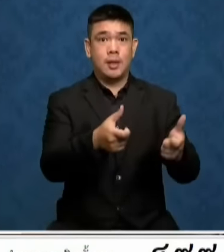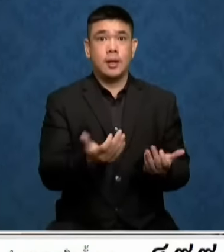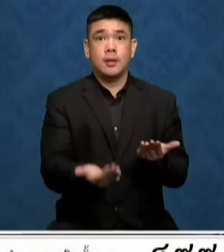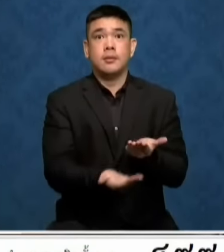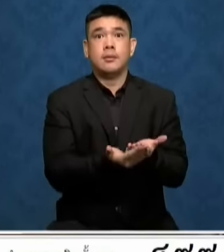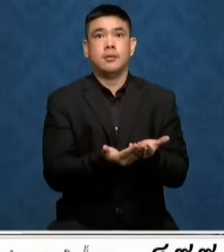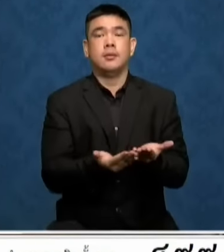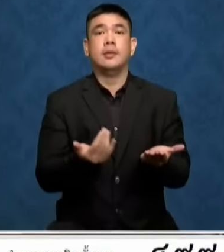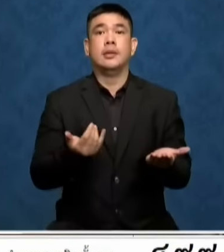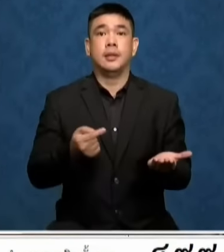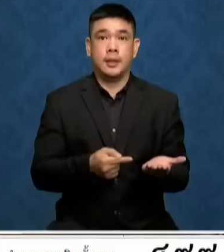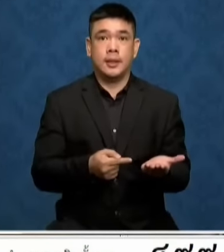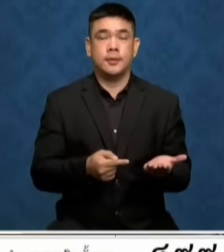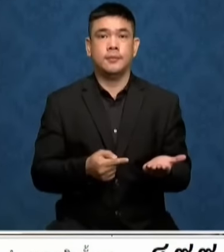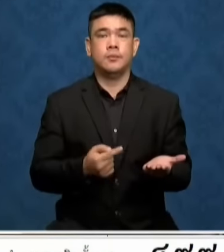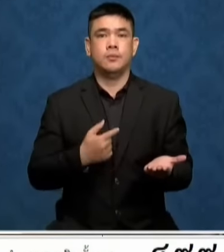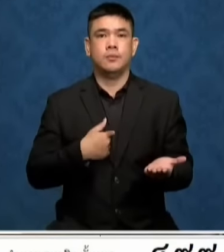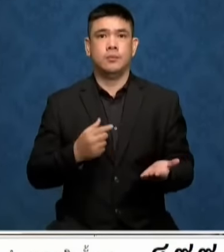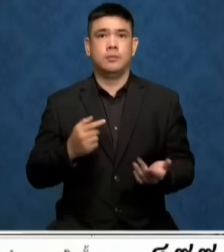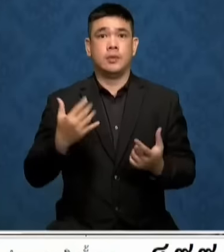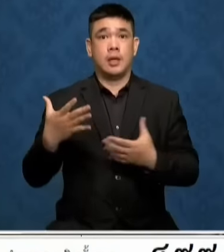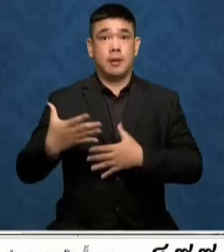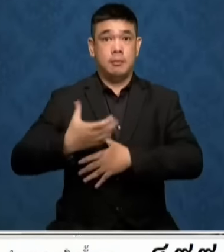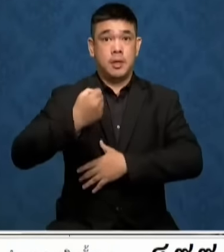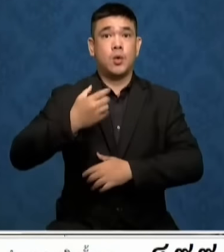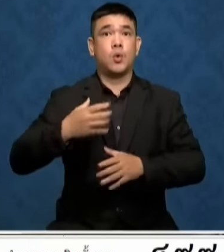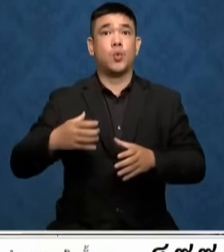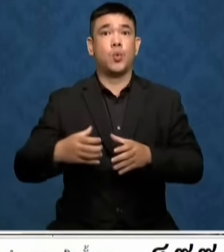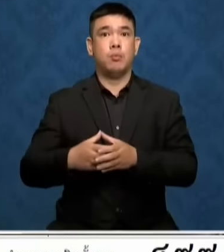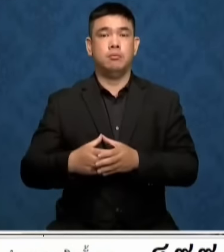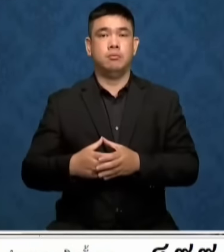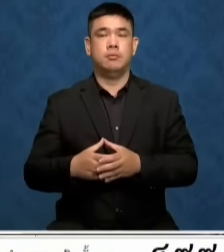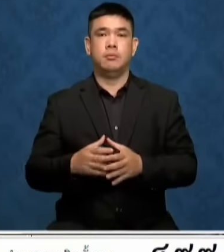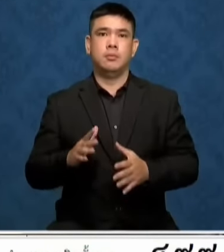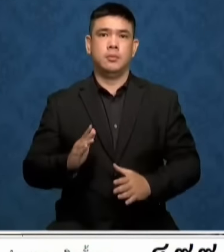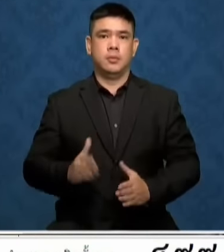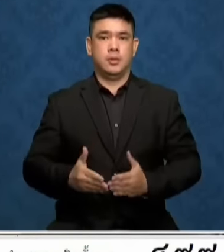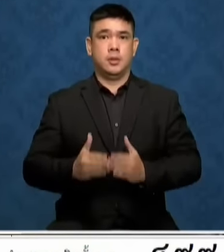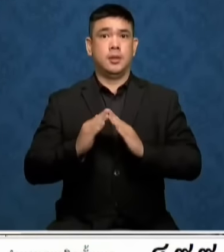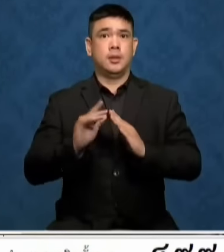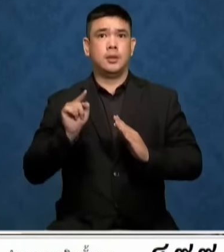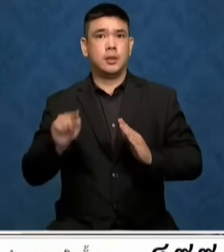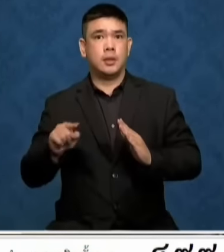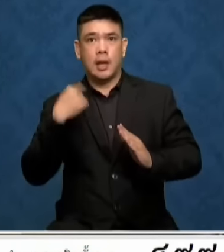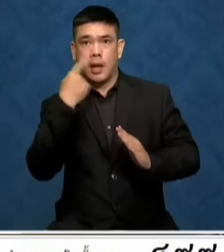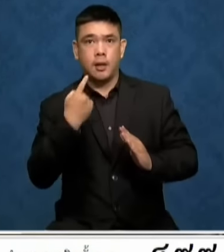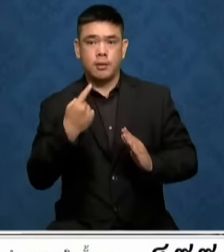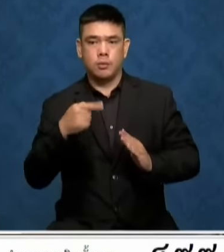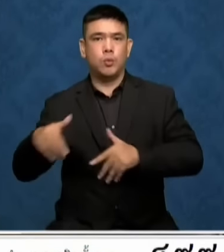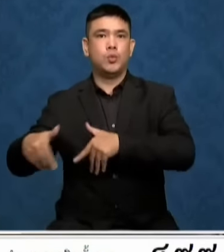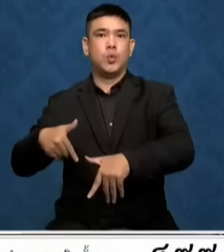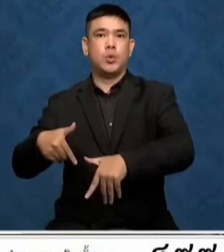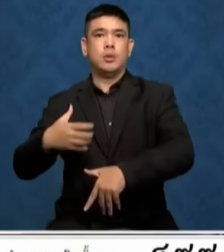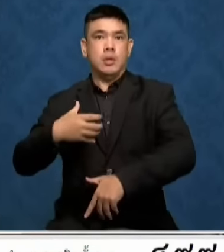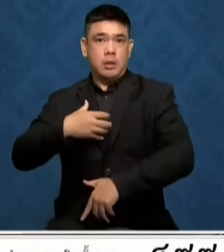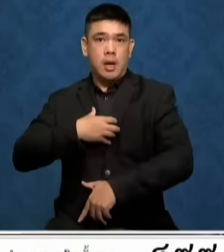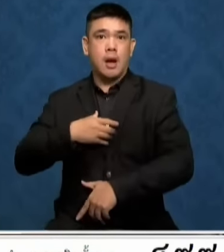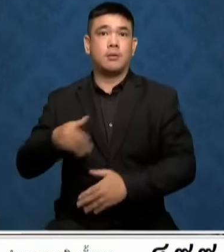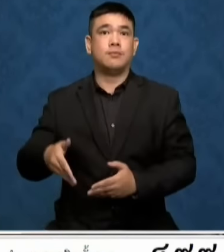ะคะเพื่อเป็นการยืนยันค่ะว่าพรรคการเมืองเป็นสถาบันที่เกิดขึ้นจากเจตจำนงของประชาชน